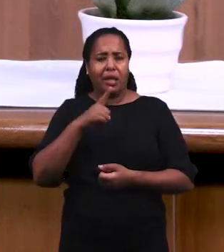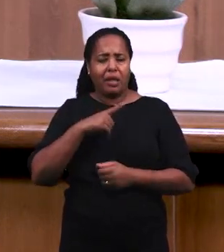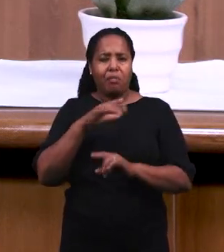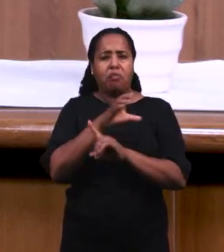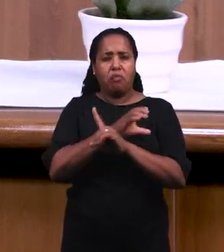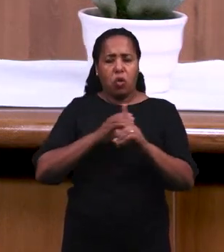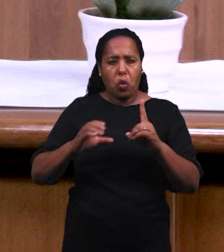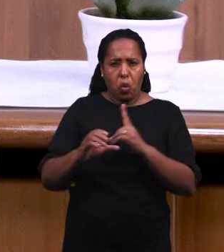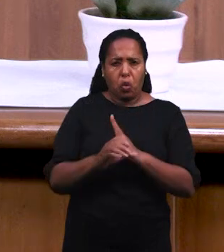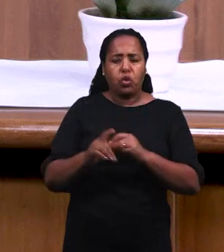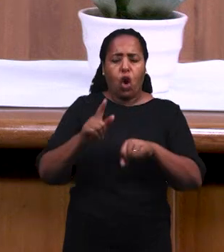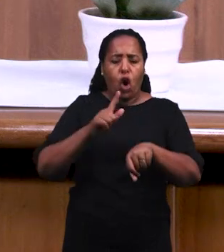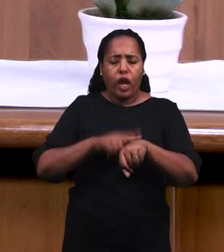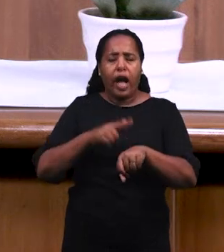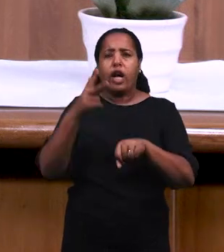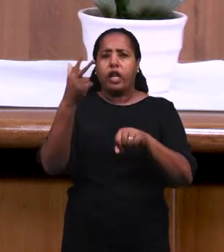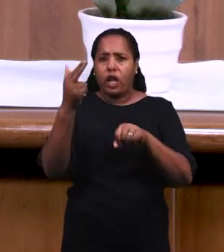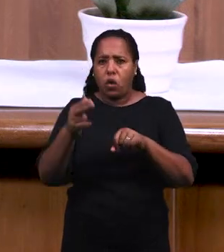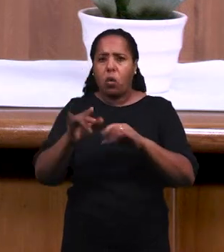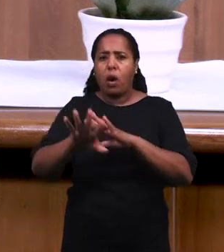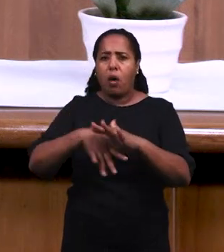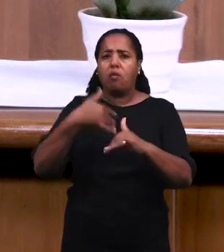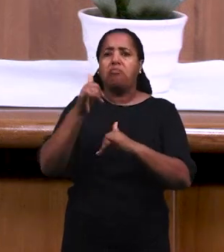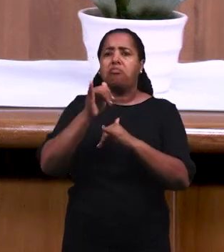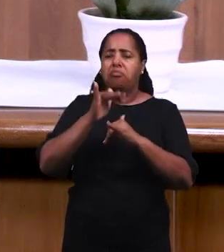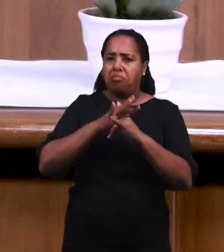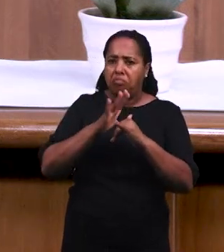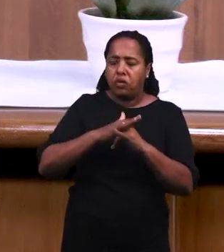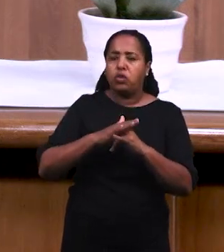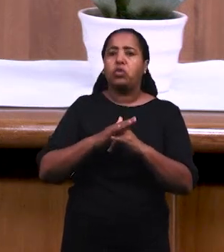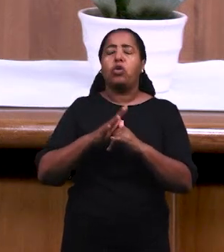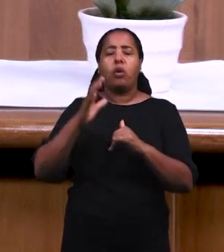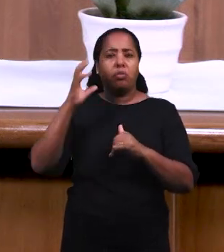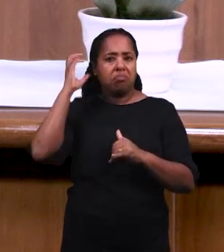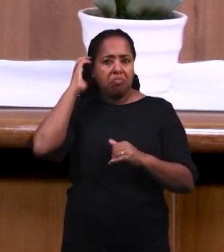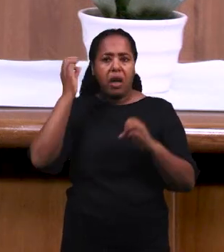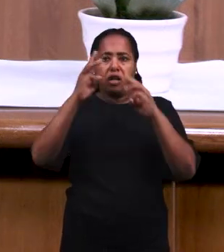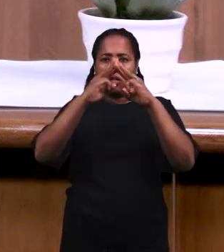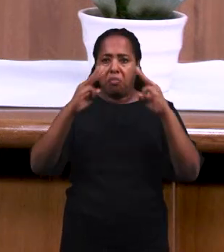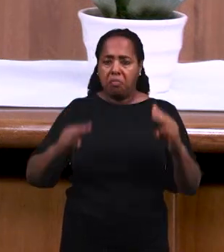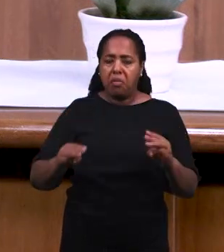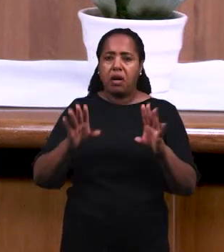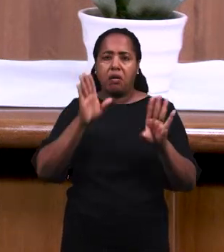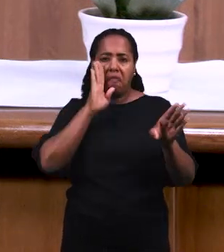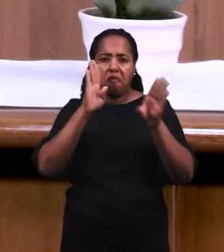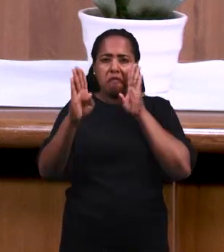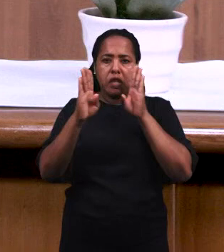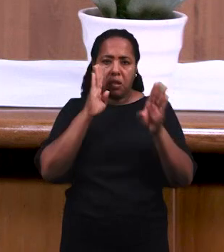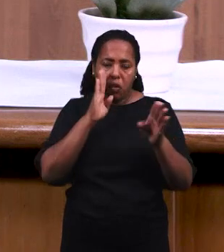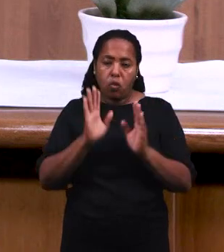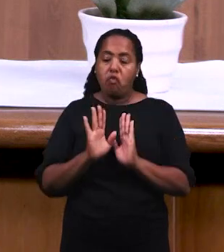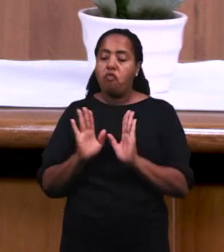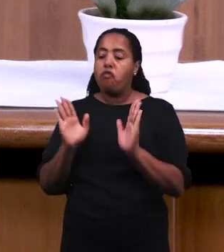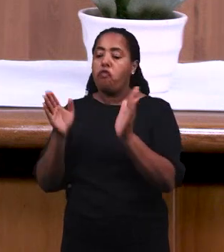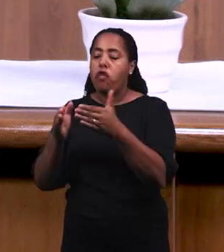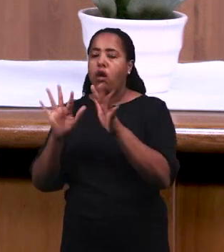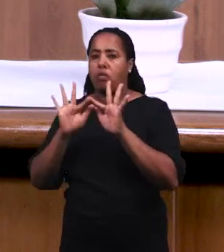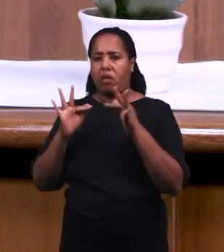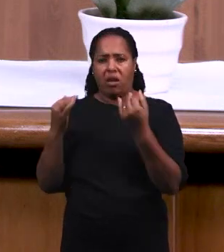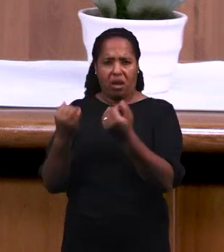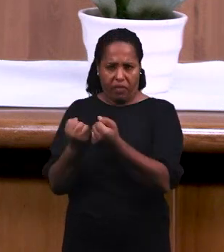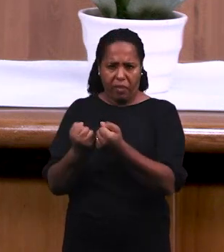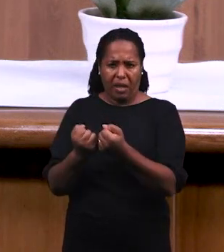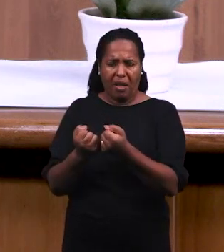будет богослужение в это же самое время на Ютубе, на канале Манаима. Богослужение, направленное